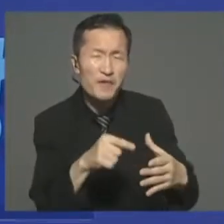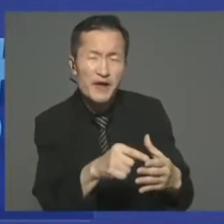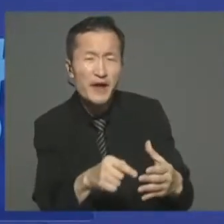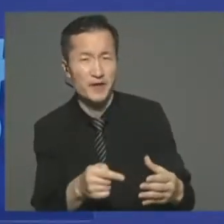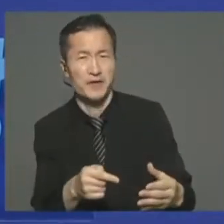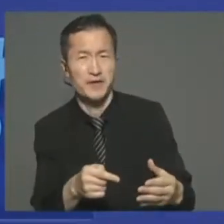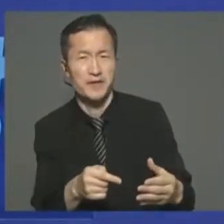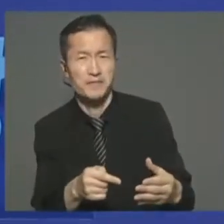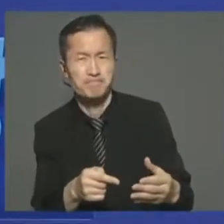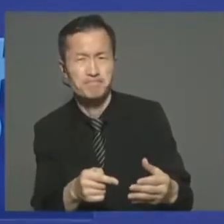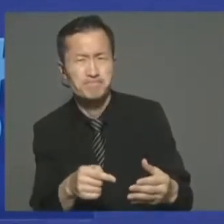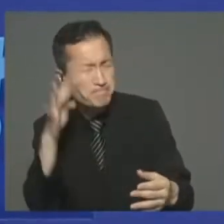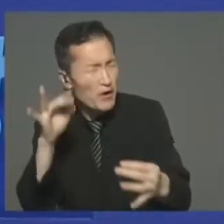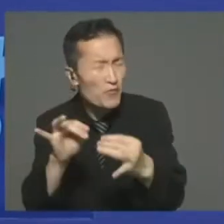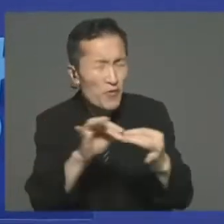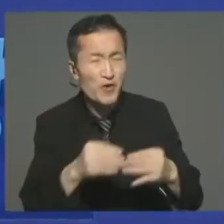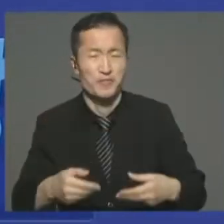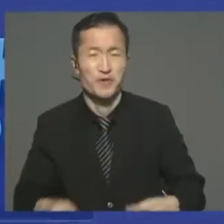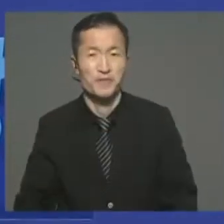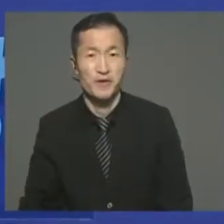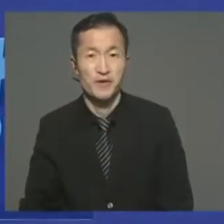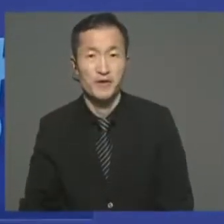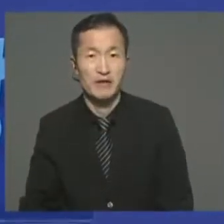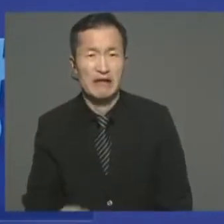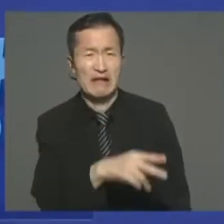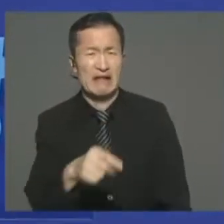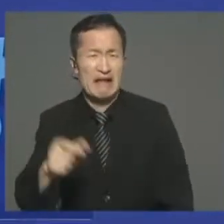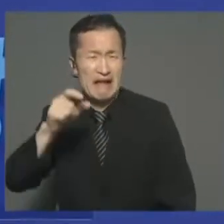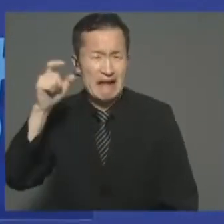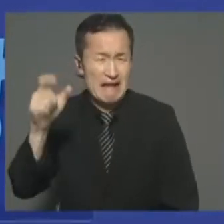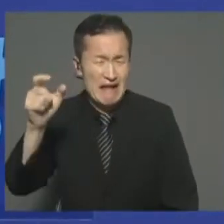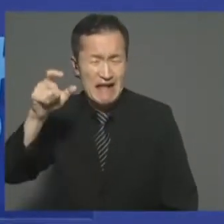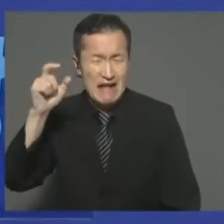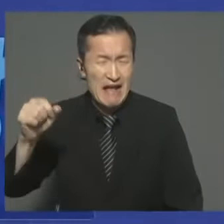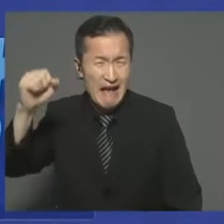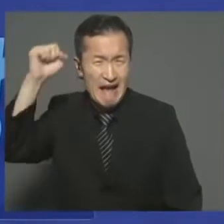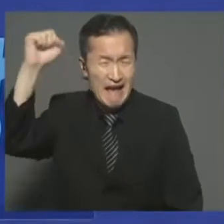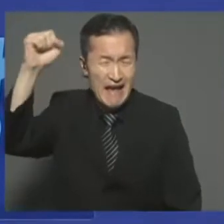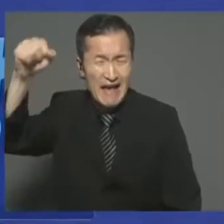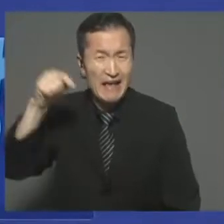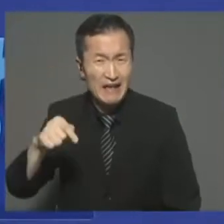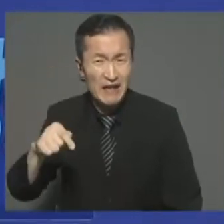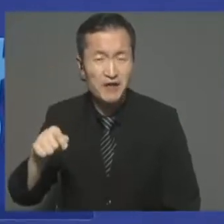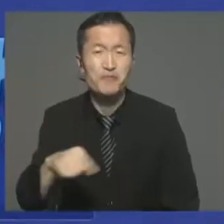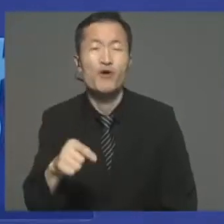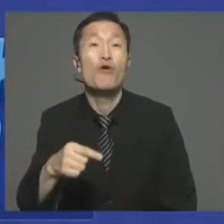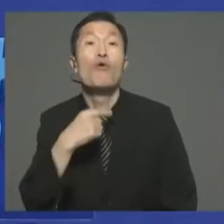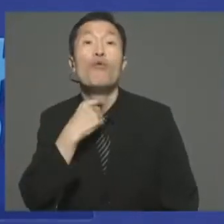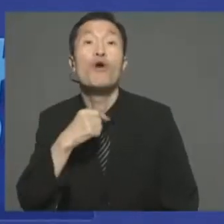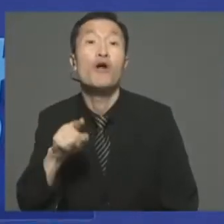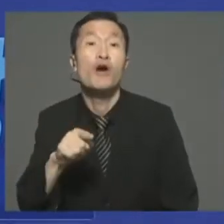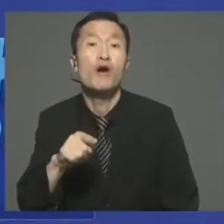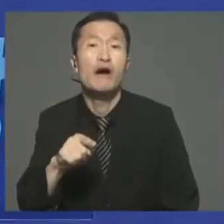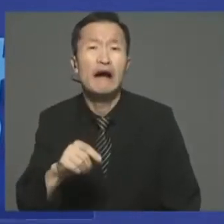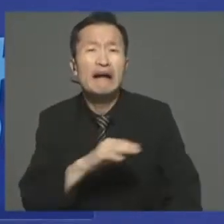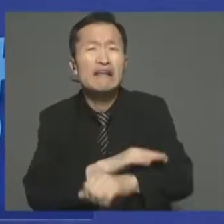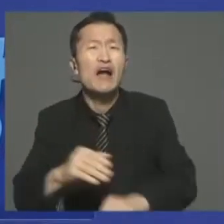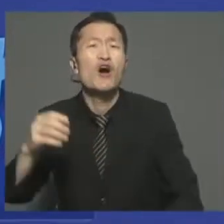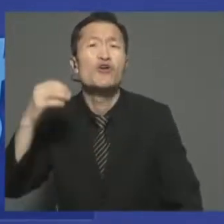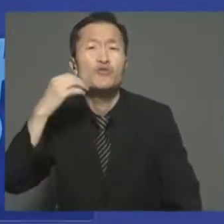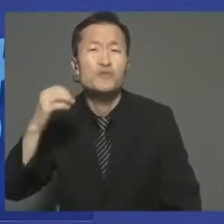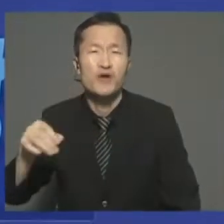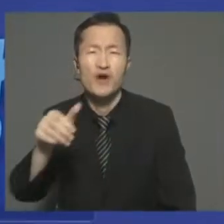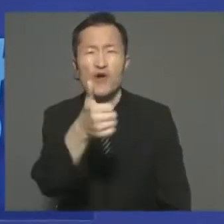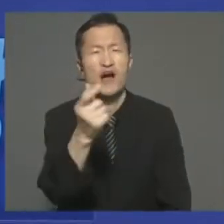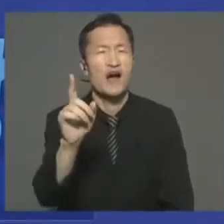강경투쟁, 강경목소리 가장 잘 냈던 야당, 황교안이 이끌던 자유한국당 아닙니까? 삭발투쟁,